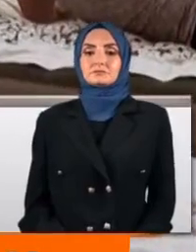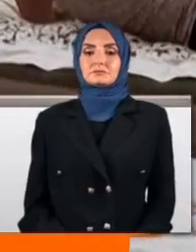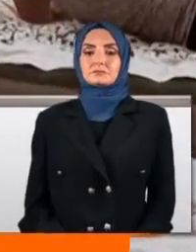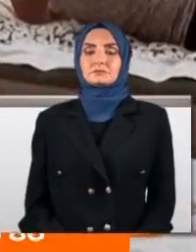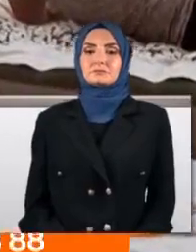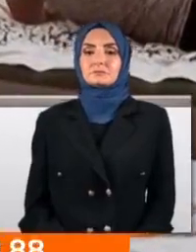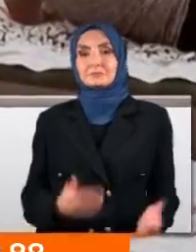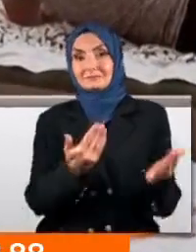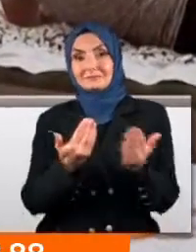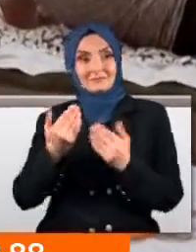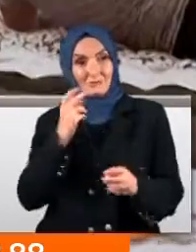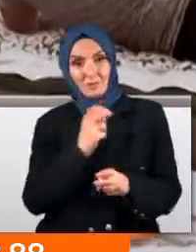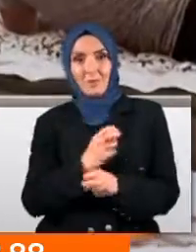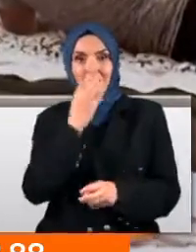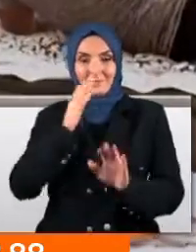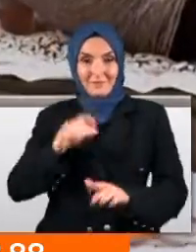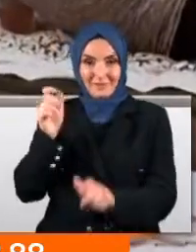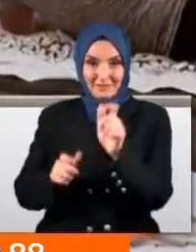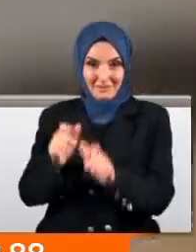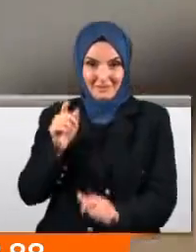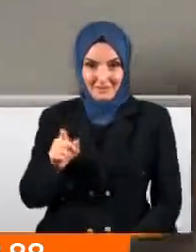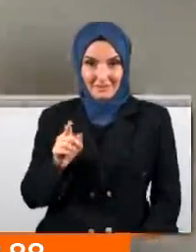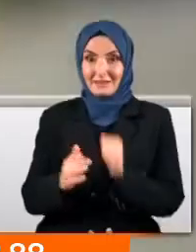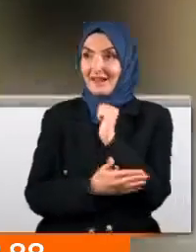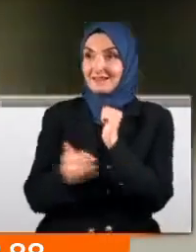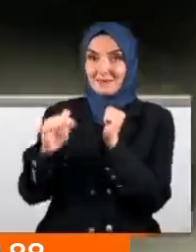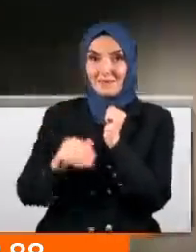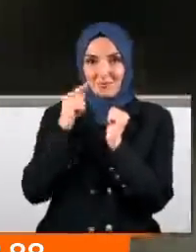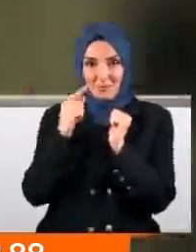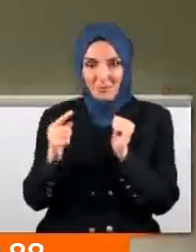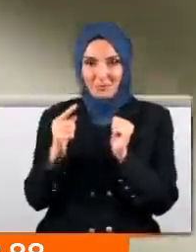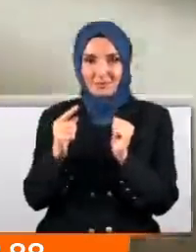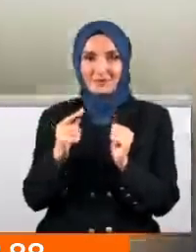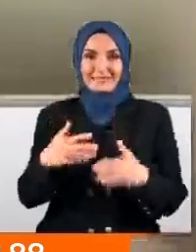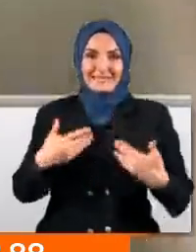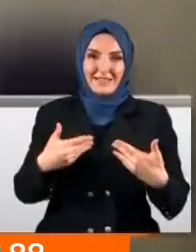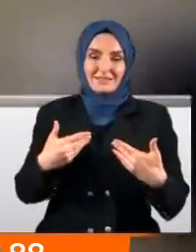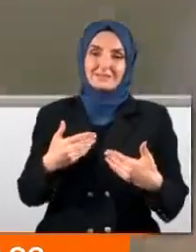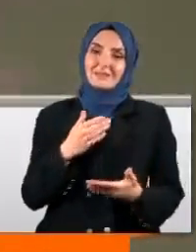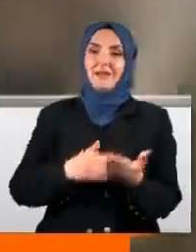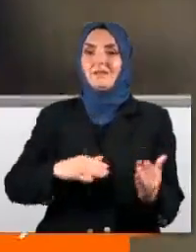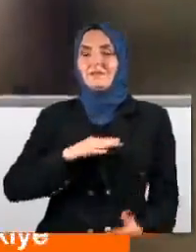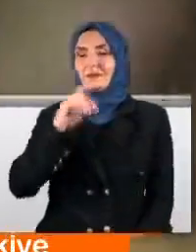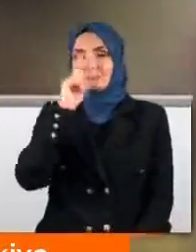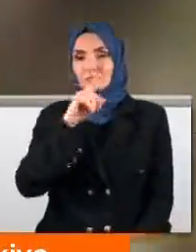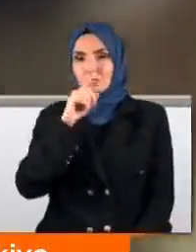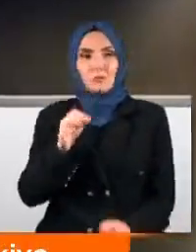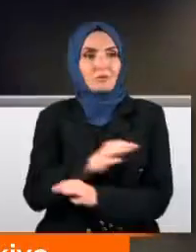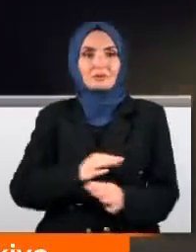Tahliye bekleyenler yatak gelince bile buruk bir sevinç yaşıyor. Öfkenin sebebi ise organizasyon eksikliği.